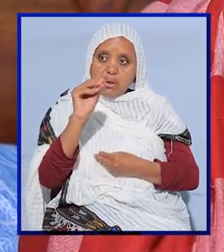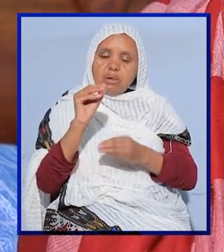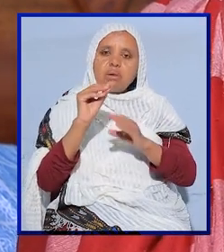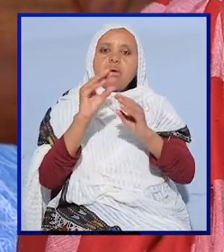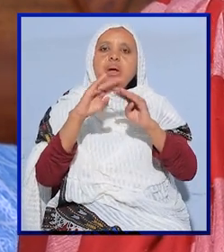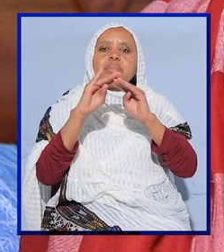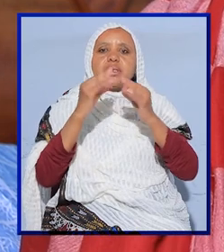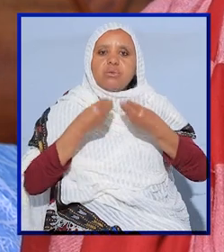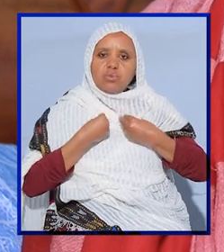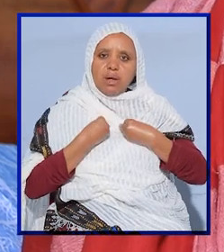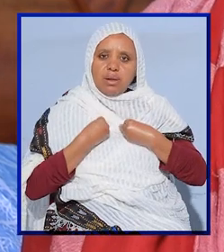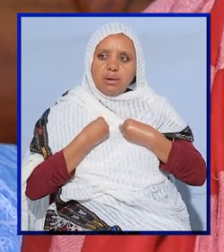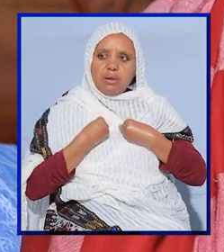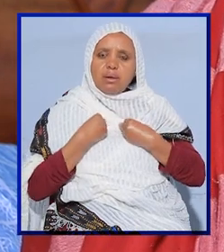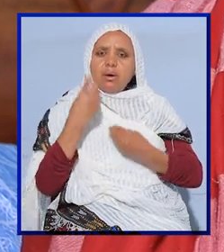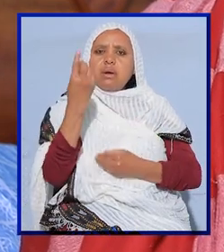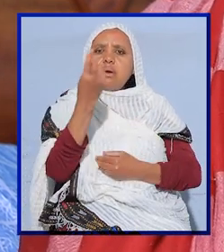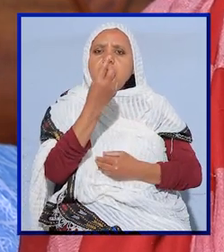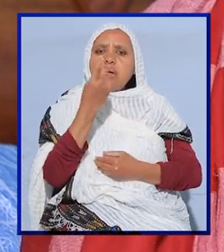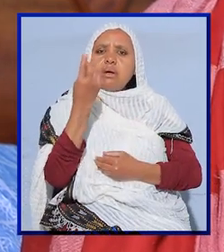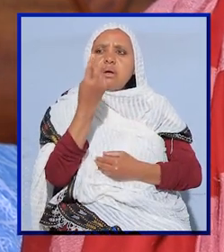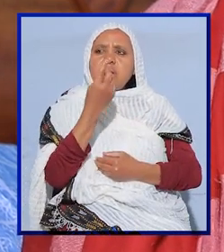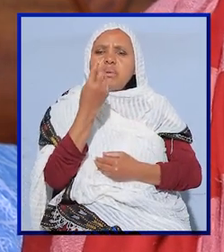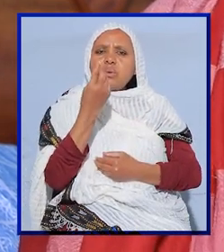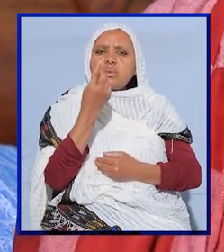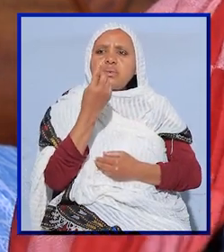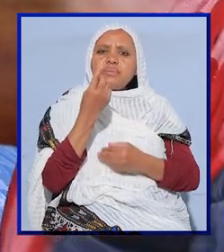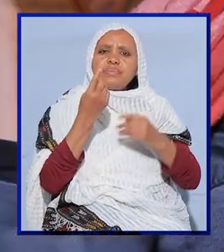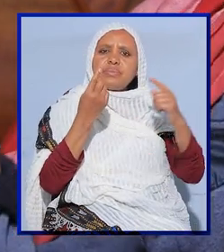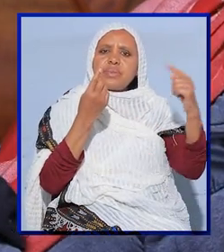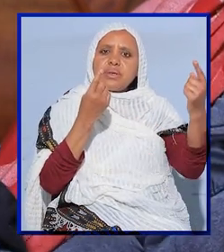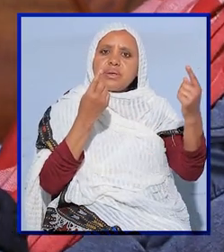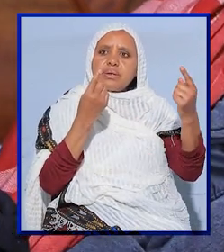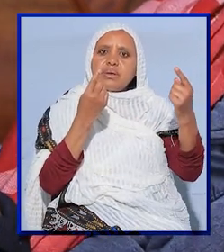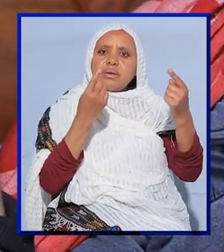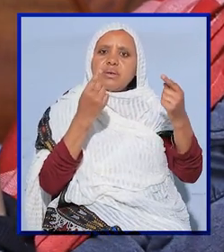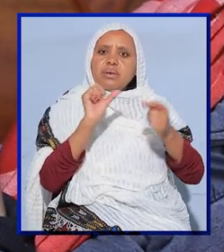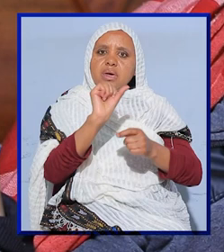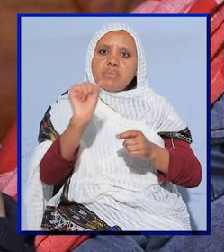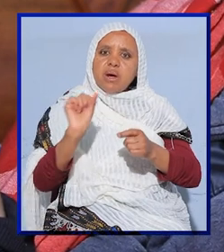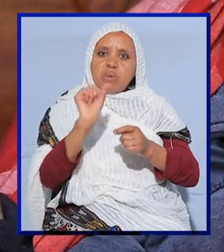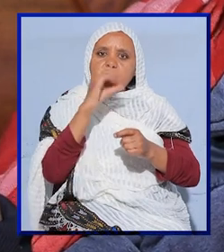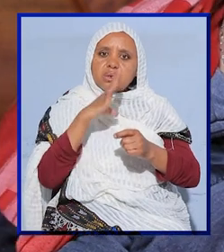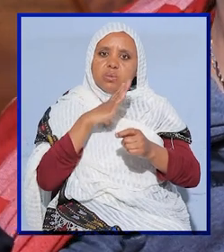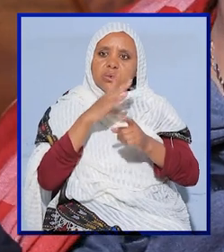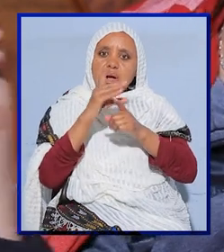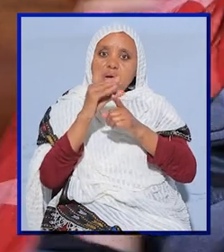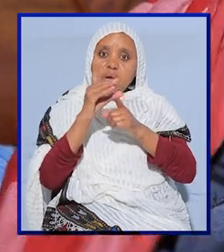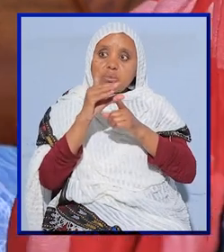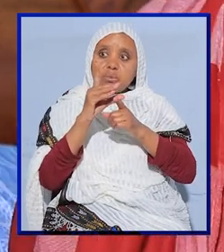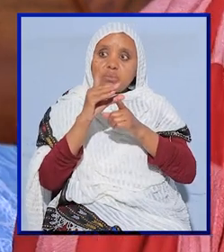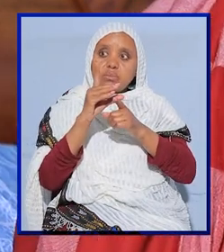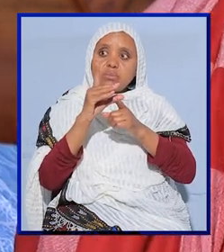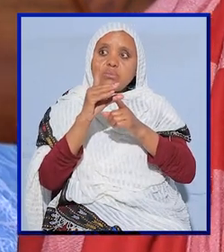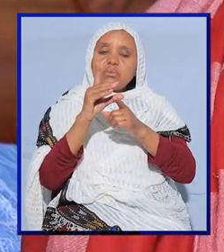650 እነሱ ይሰጡኛል። ቀበሌዎቹ እንጀራ እዚህ ከሚጋግሩ ሰዎች